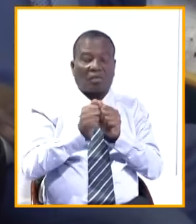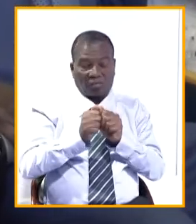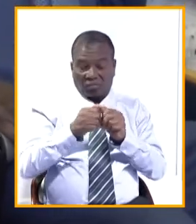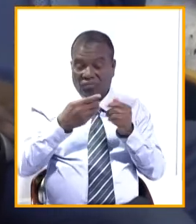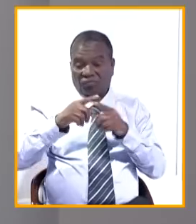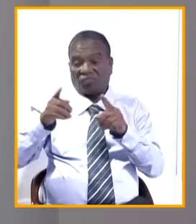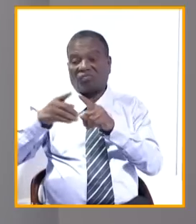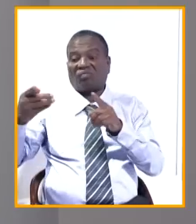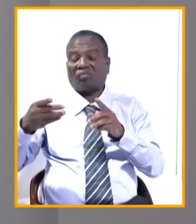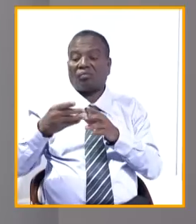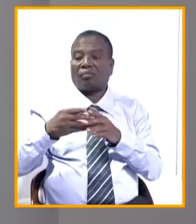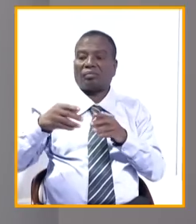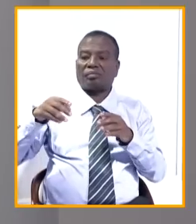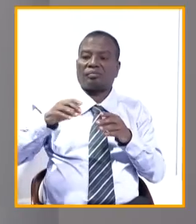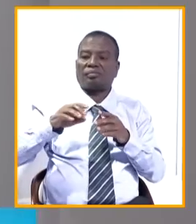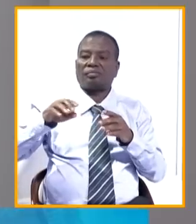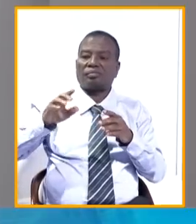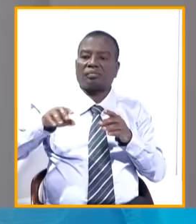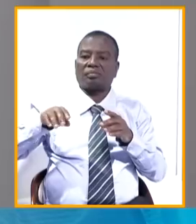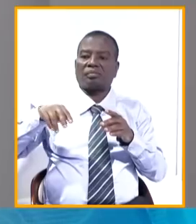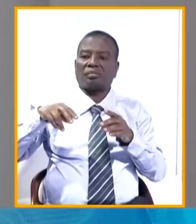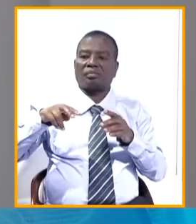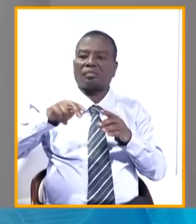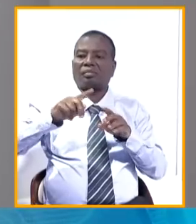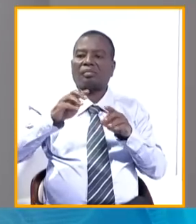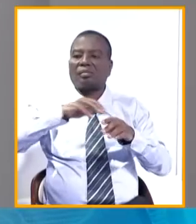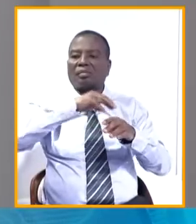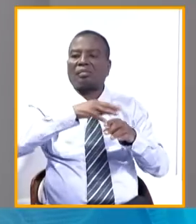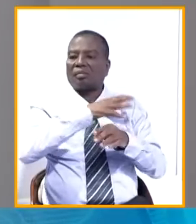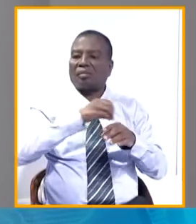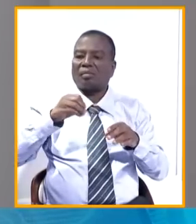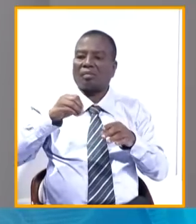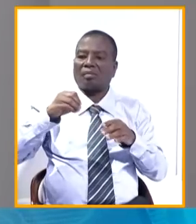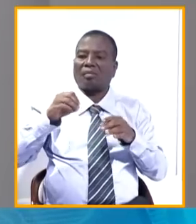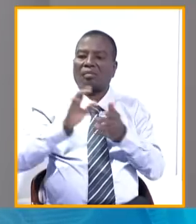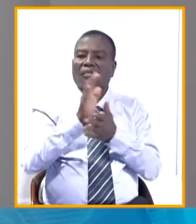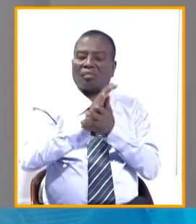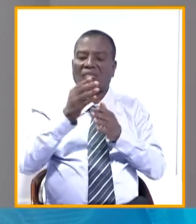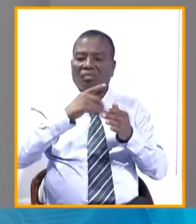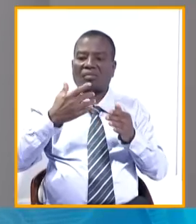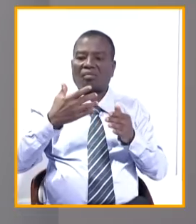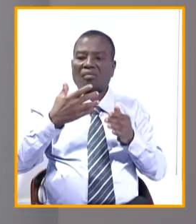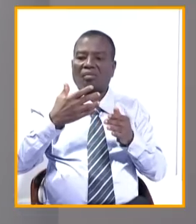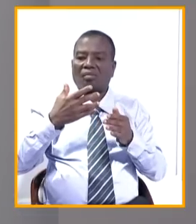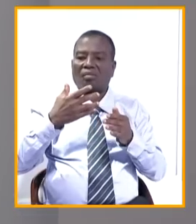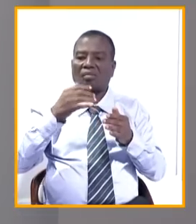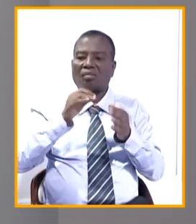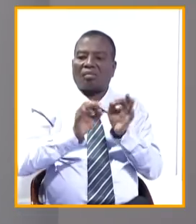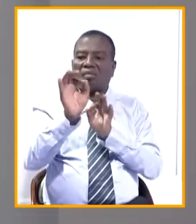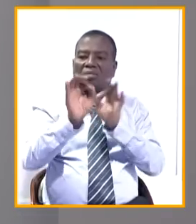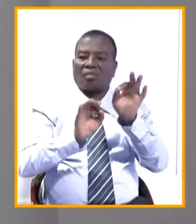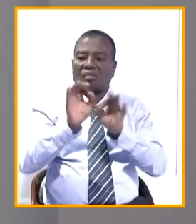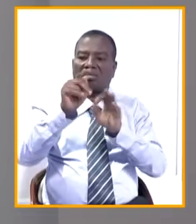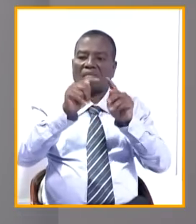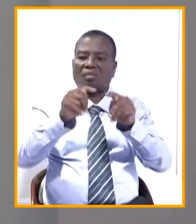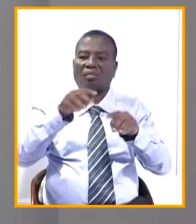fortunes diverses. Si certaines missions initiées sur la plateforme ont connu un déroulement heureux, se traduisant